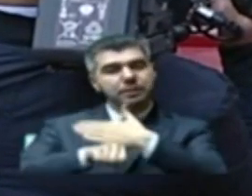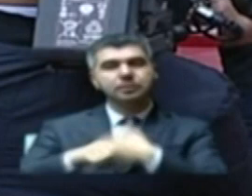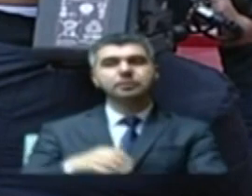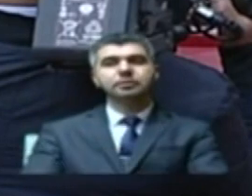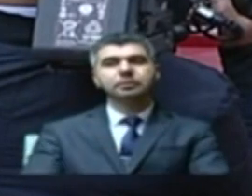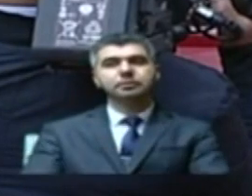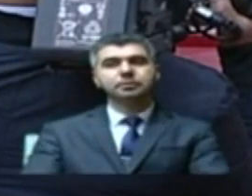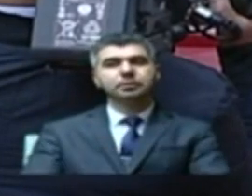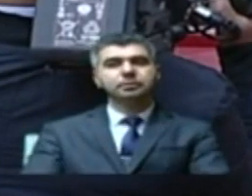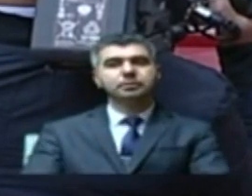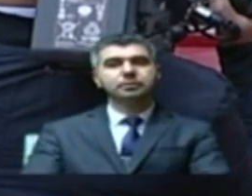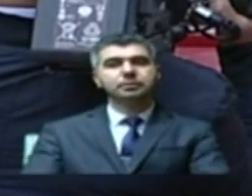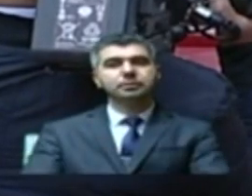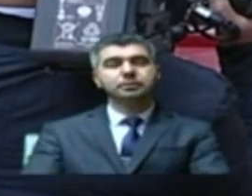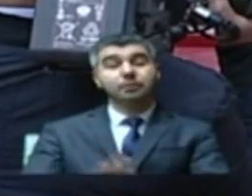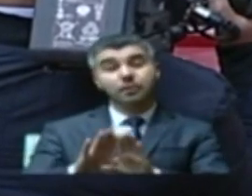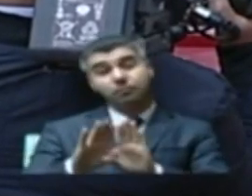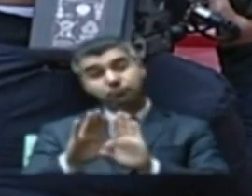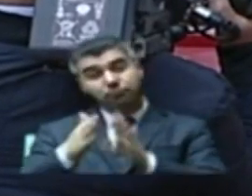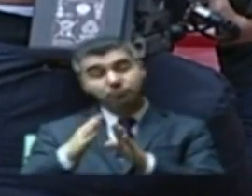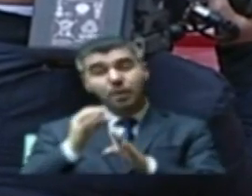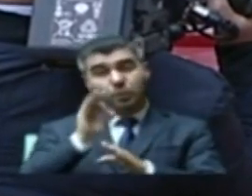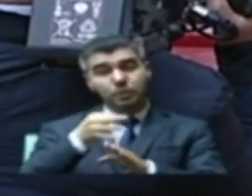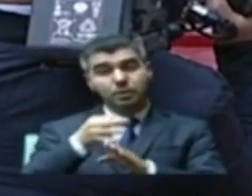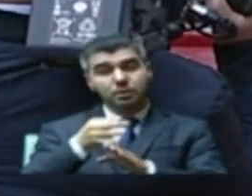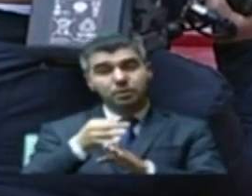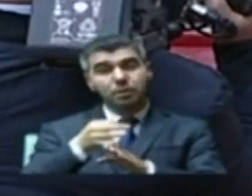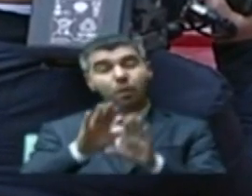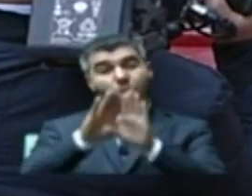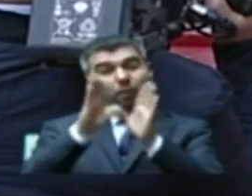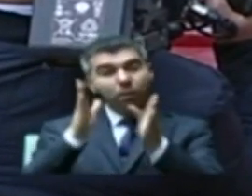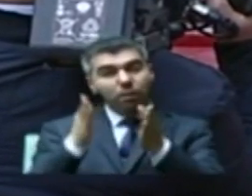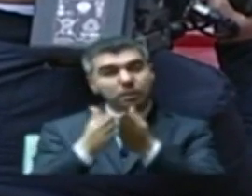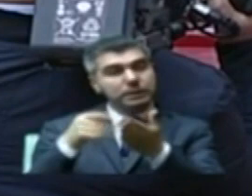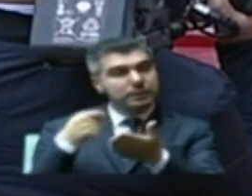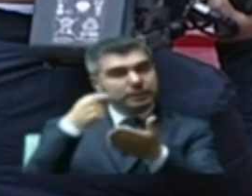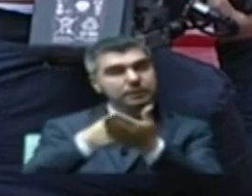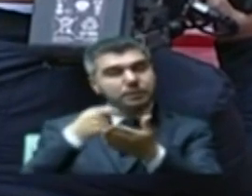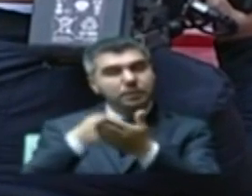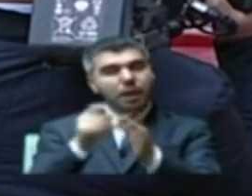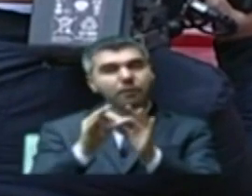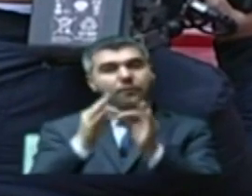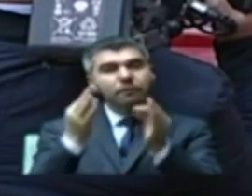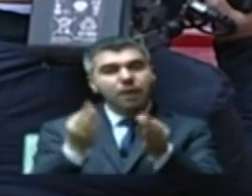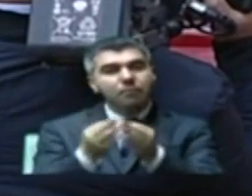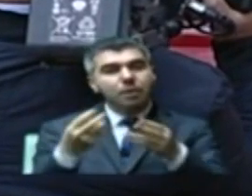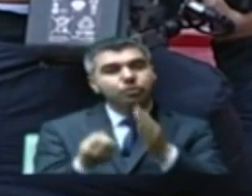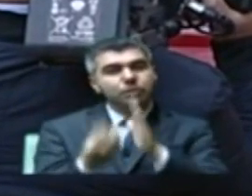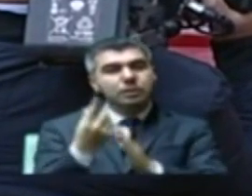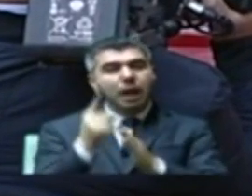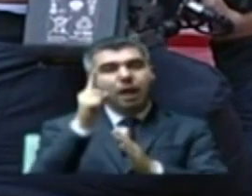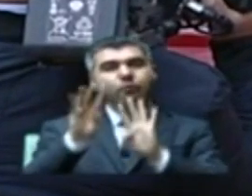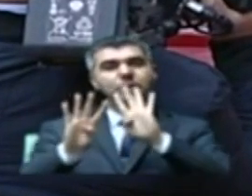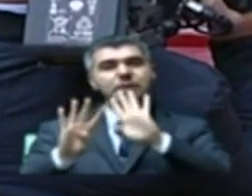6 ديال الأولاد. ولكن لابد من الإشارة إلى أن هاد المبالغ ديال التعويضات العائلية اللي تم الإحداث ديالها في